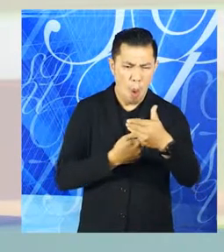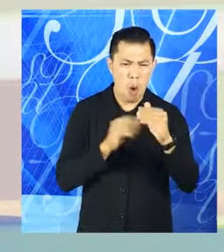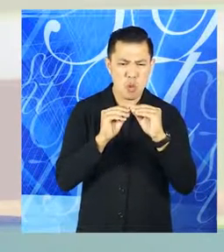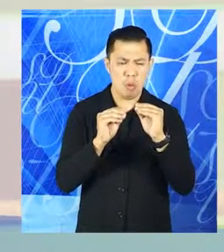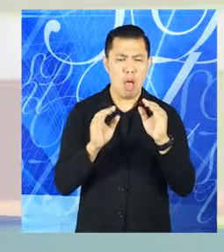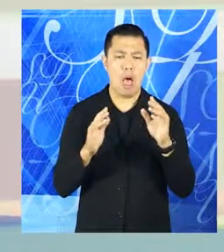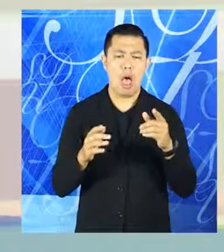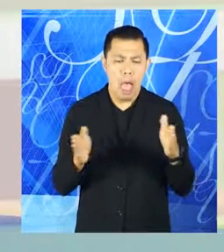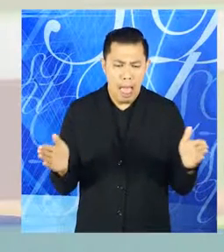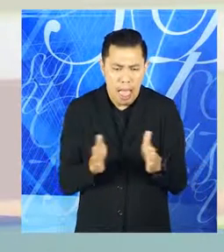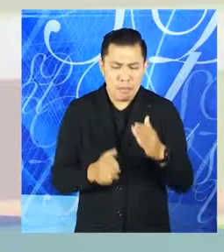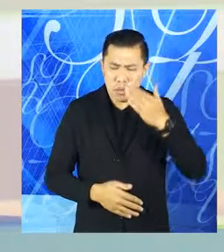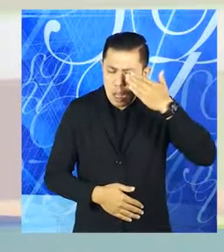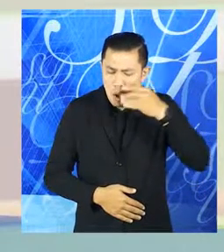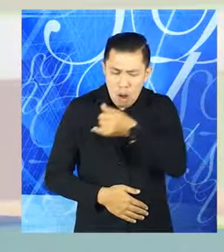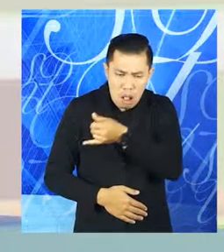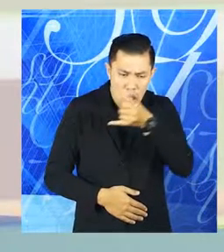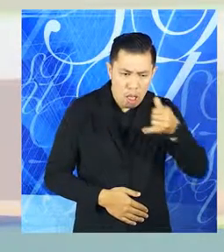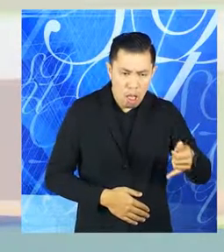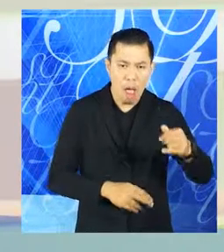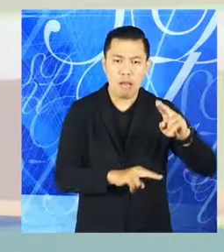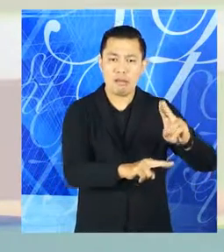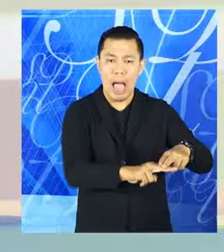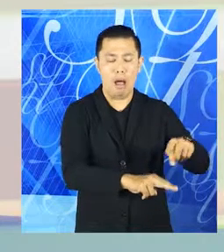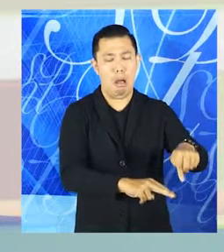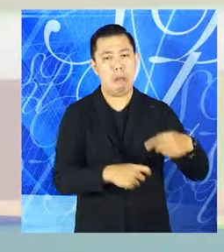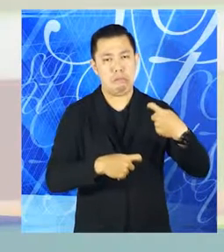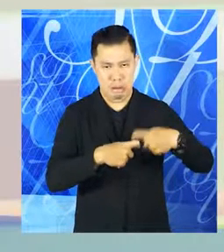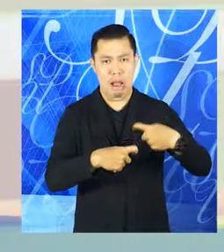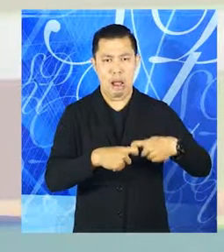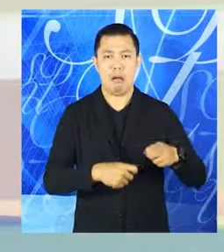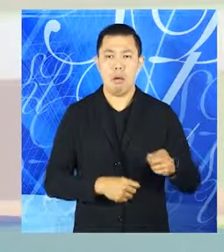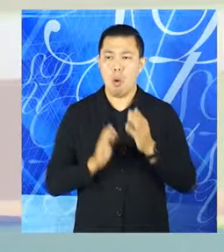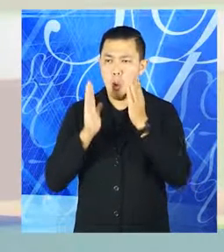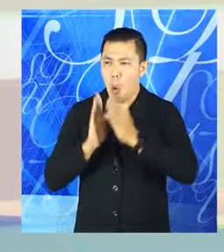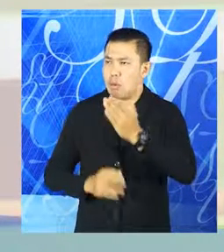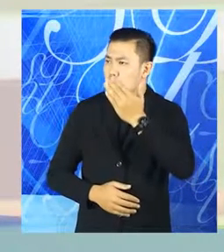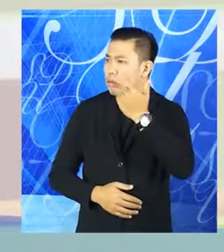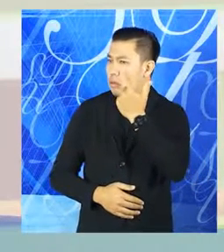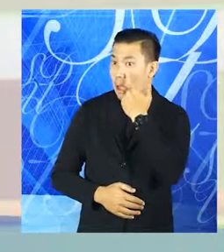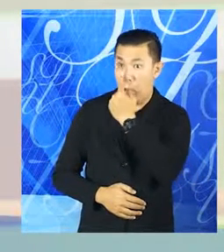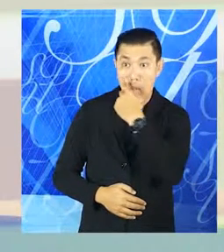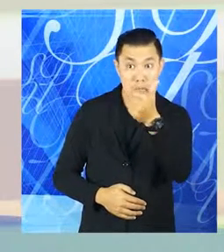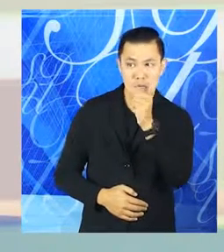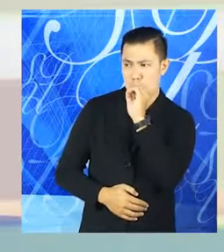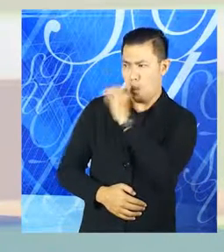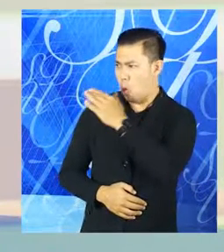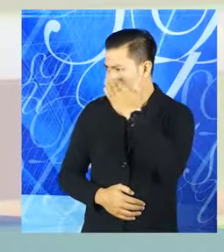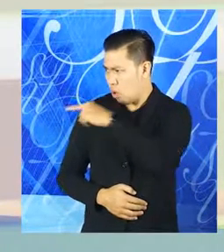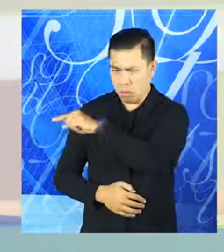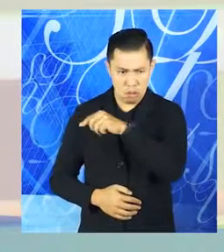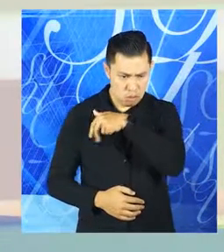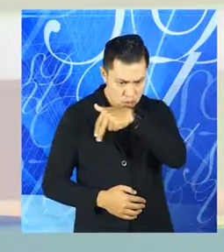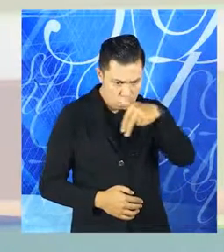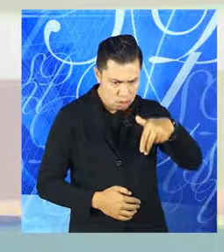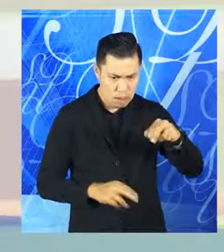คบเพื่อที่จะให้คนตาบอดนั้นเดินไปถึงเก้าอี้ที่จะต้องนั่งผู้นำทางจะบอกว่าคนตาบอดจะ